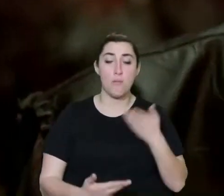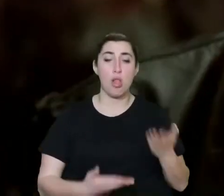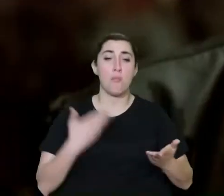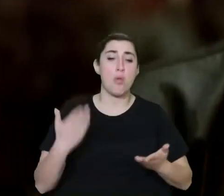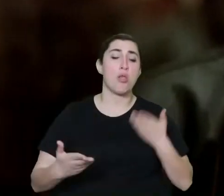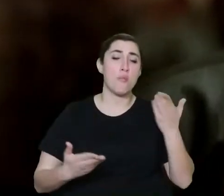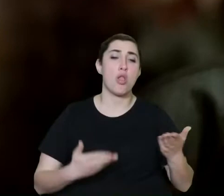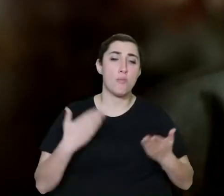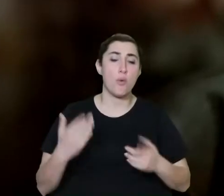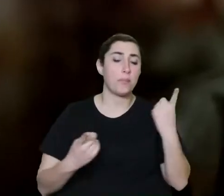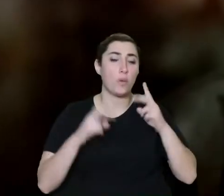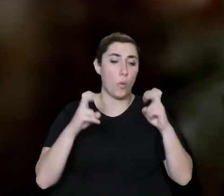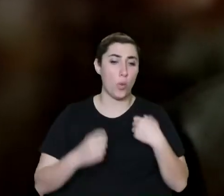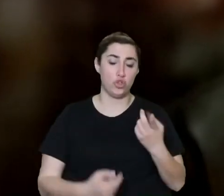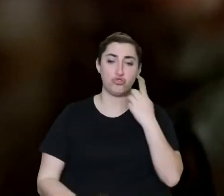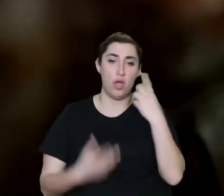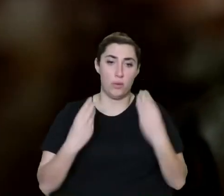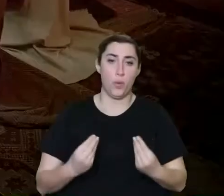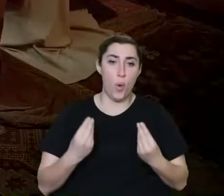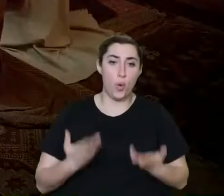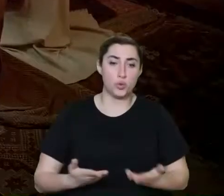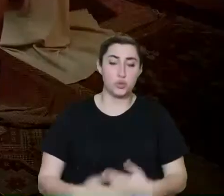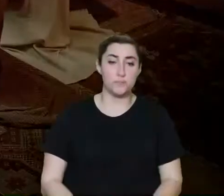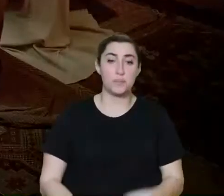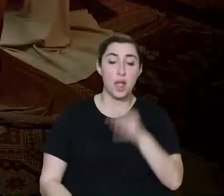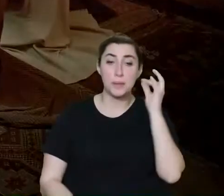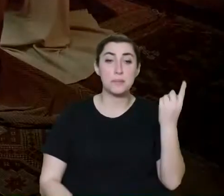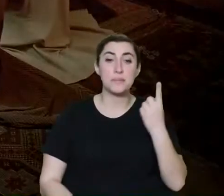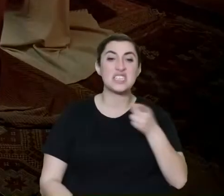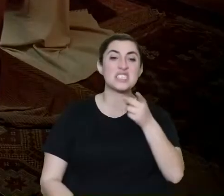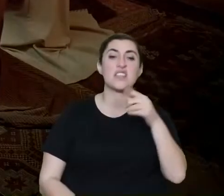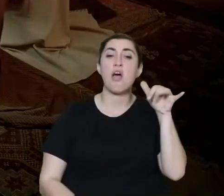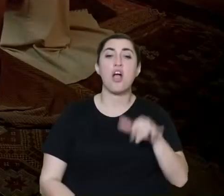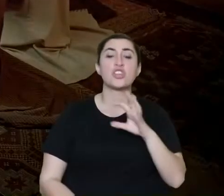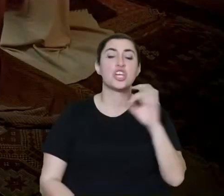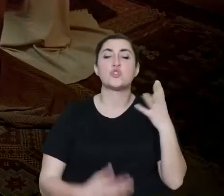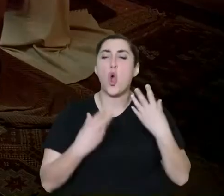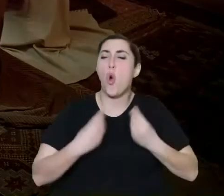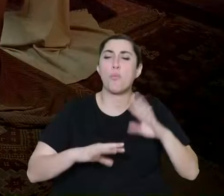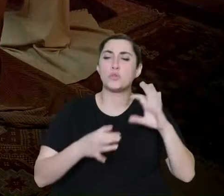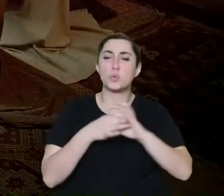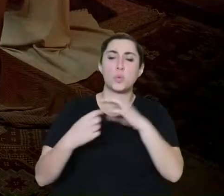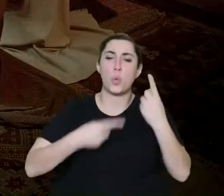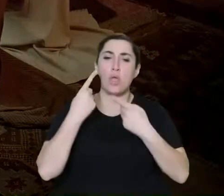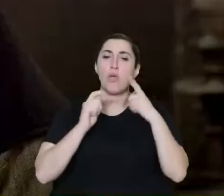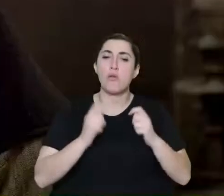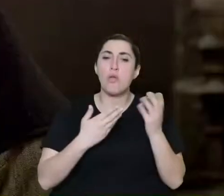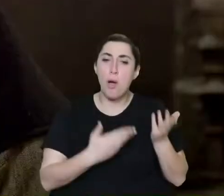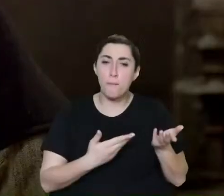Böyle böyle bir olaya şahit oldum. Adamın biri senin hakkında hiç olmayacak sözler